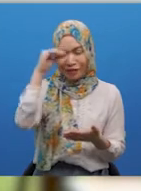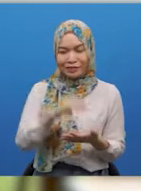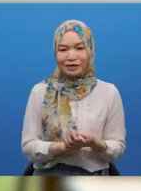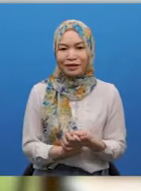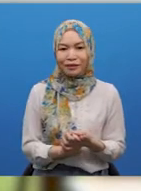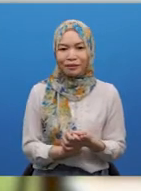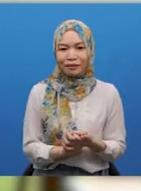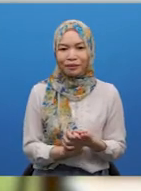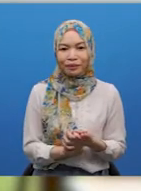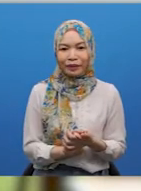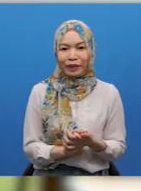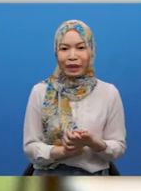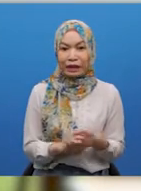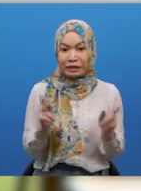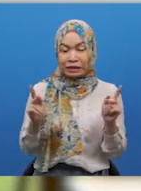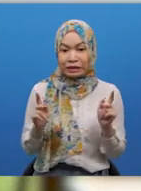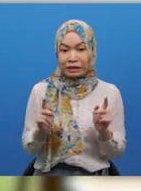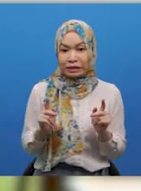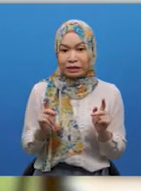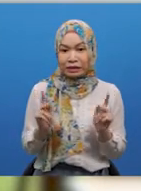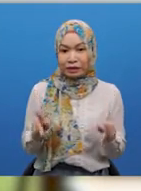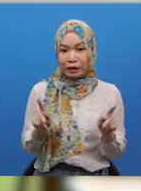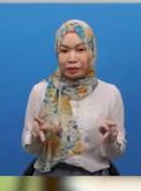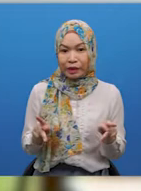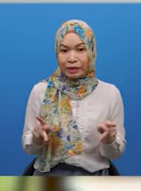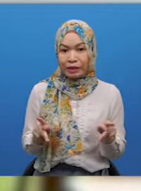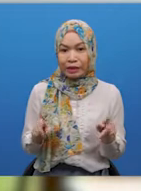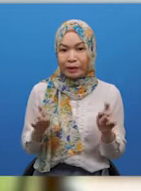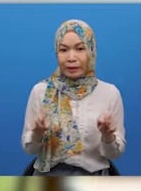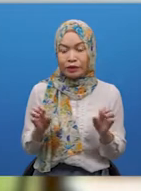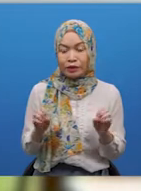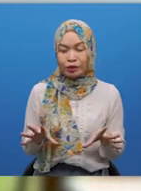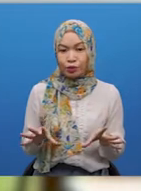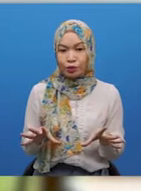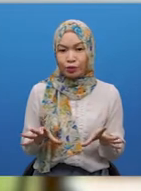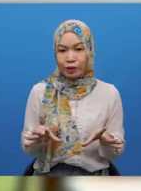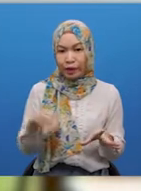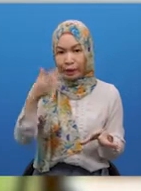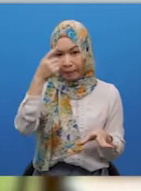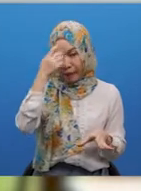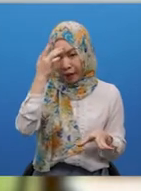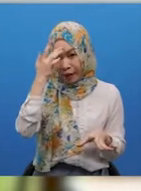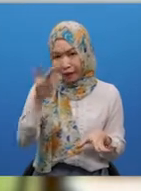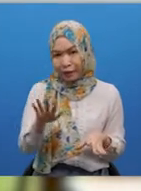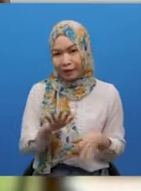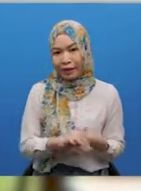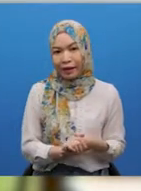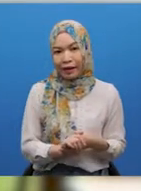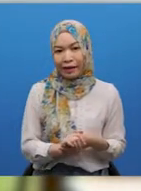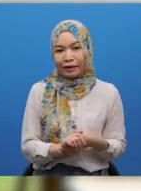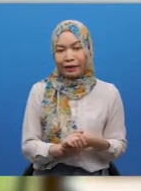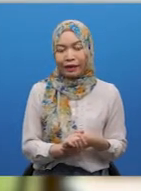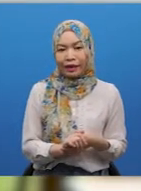mengajar sebentar tadi. Cikgu percaya pelajar telah dapat mengukur tahap kepahaman terhadap